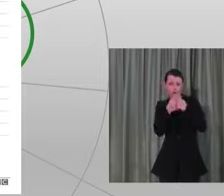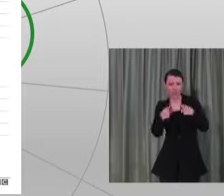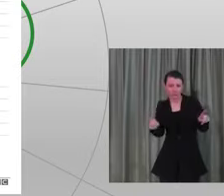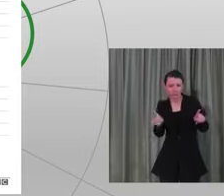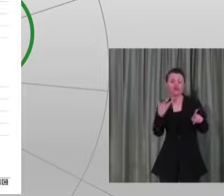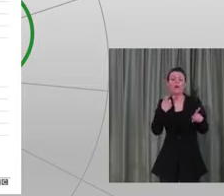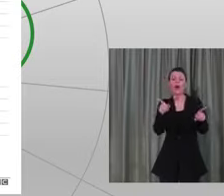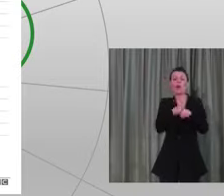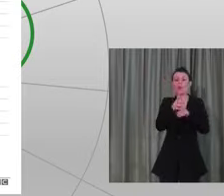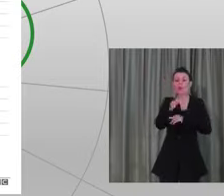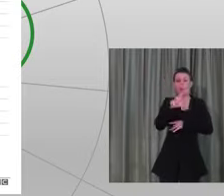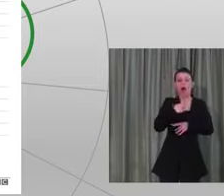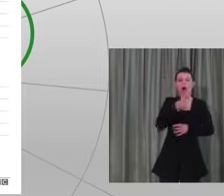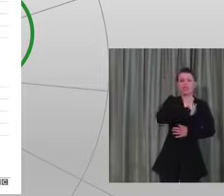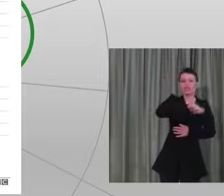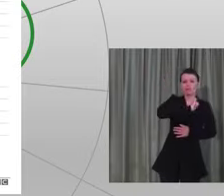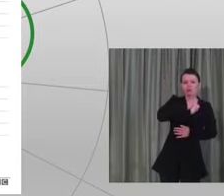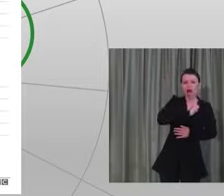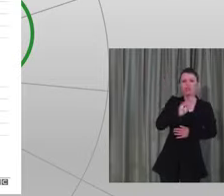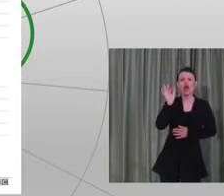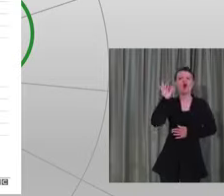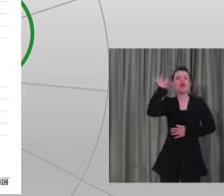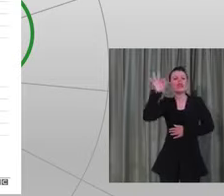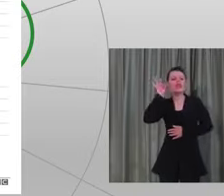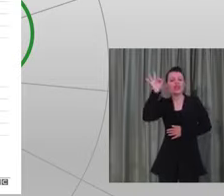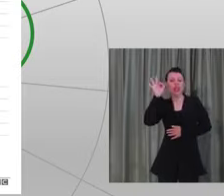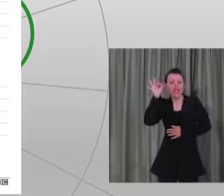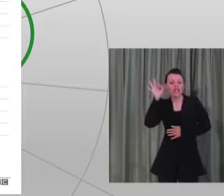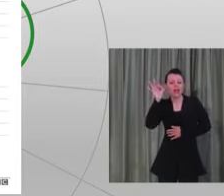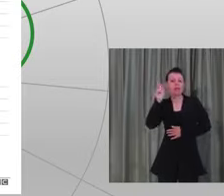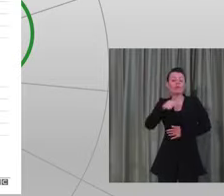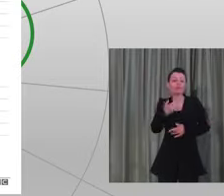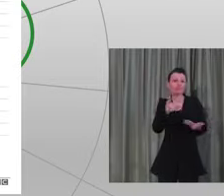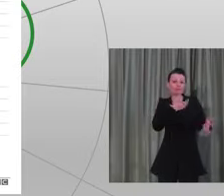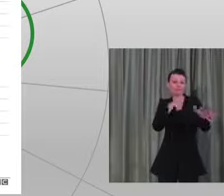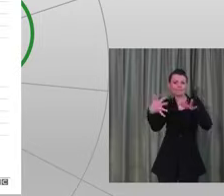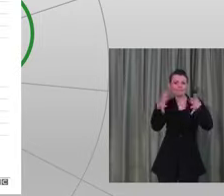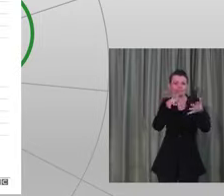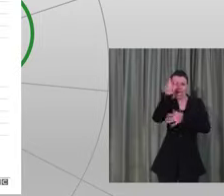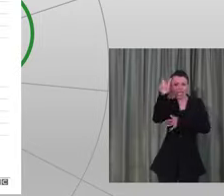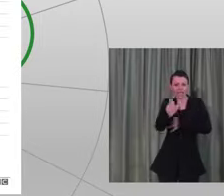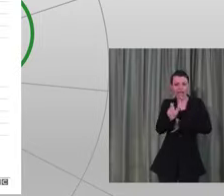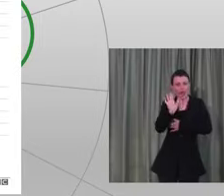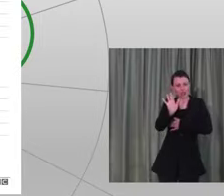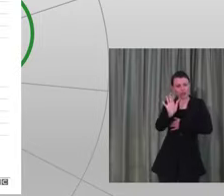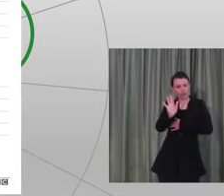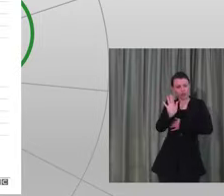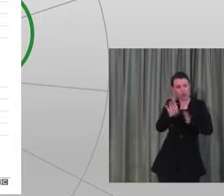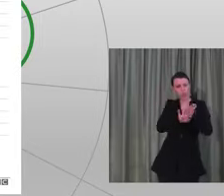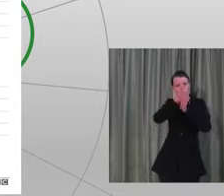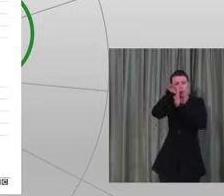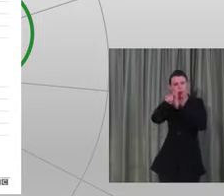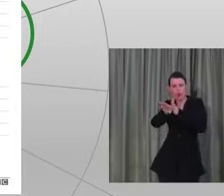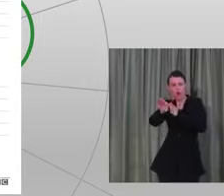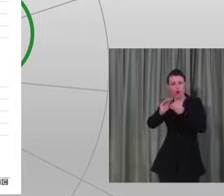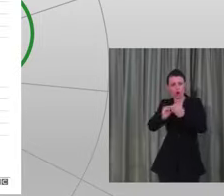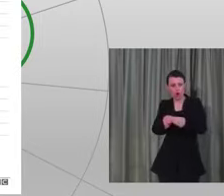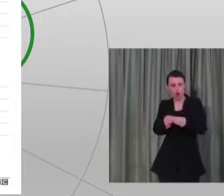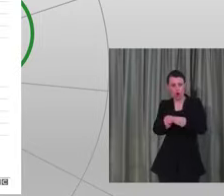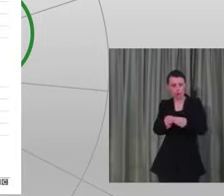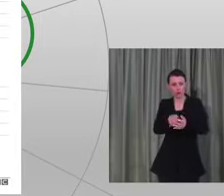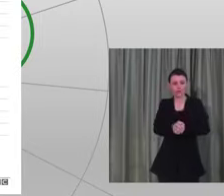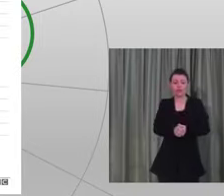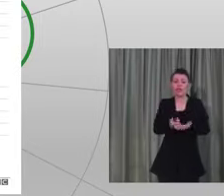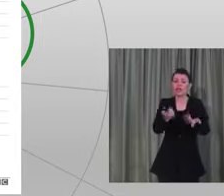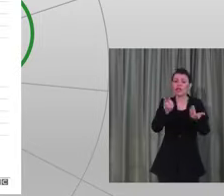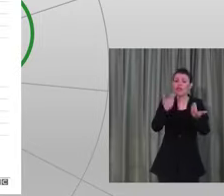quello spagnolo e quello inglese in parte anche l'andamento italiano con in alcuni casi dei un numero di decessi